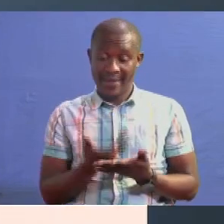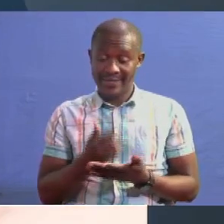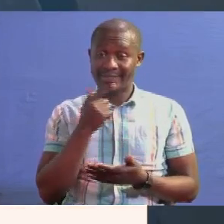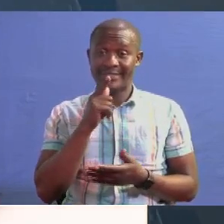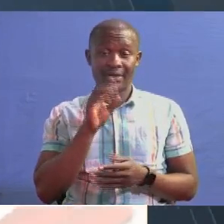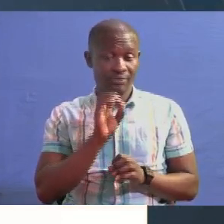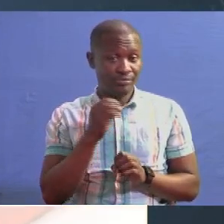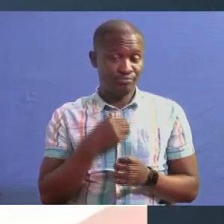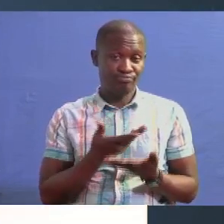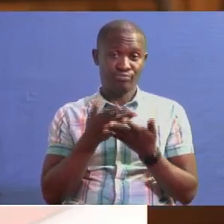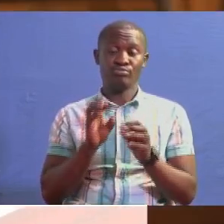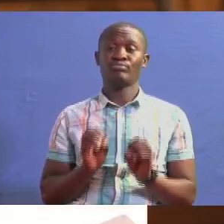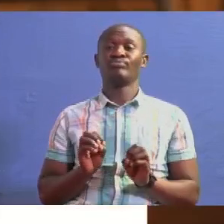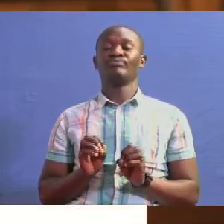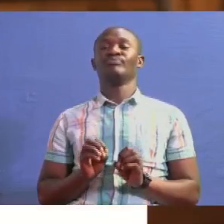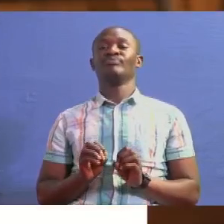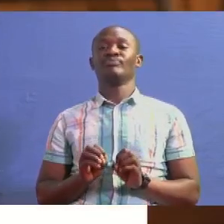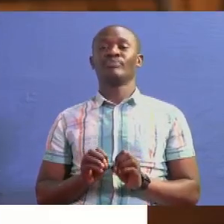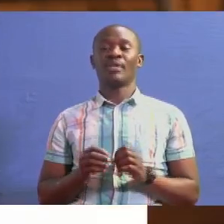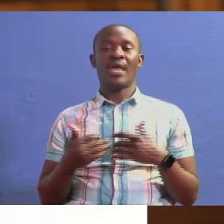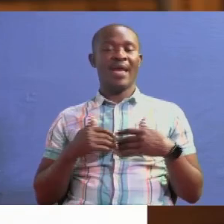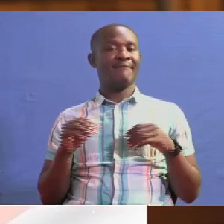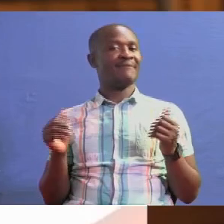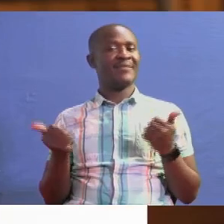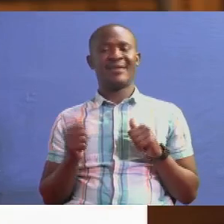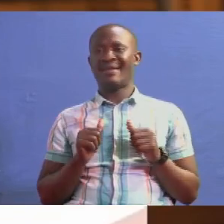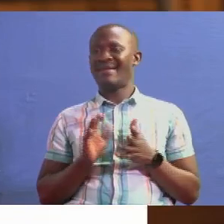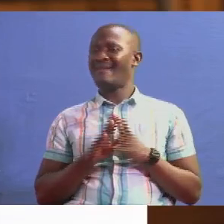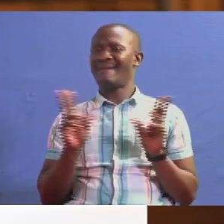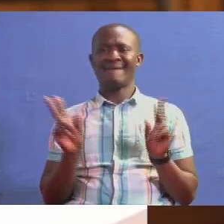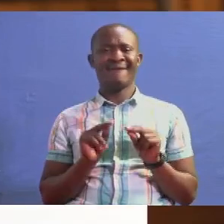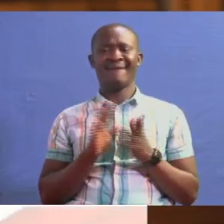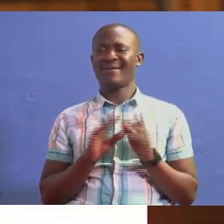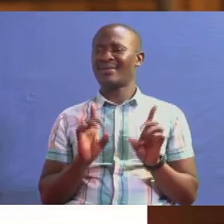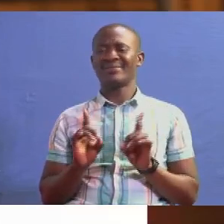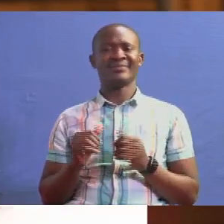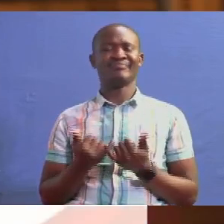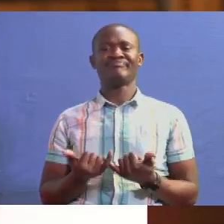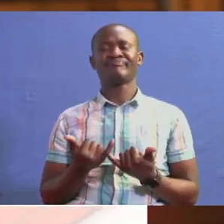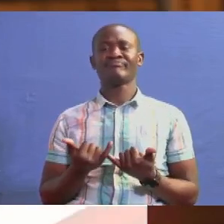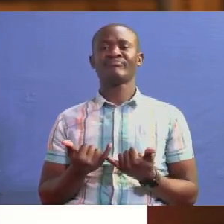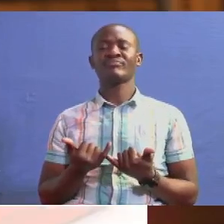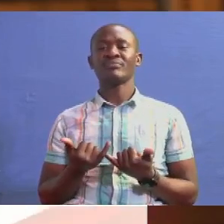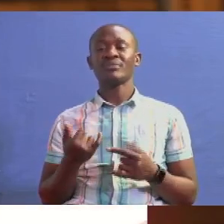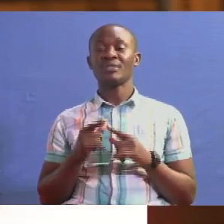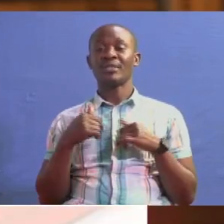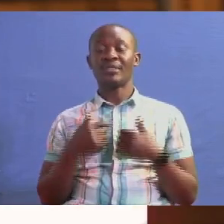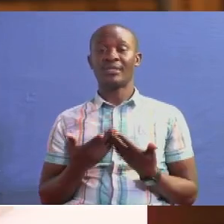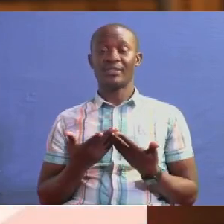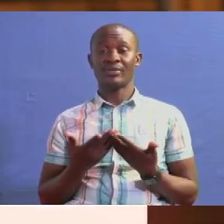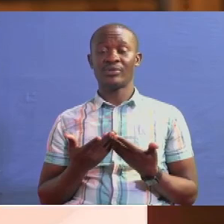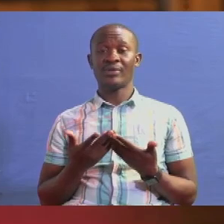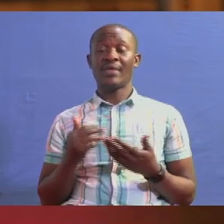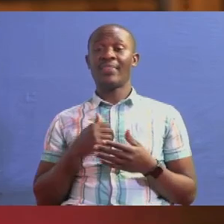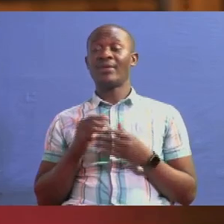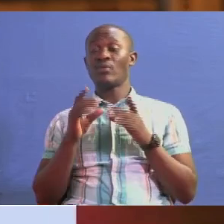visa. There's nothing that can be done. Hakuna kitu kinachoweza kufanyika kukata rufaa dhidi ya